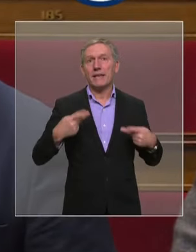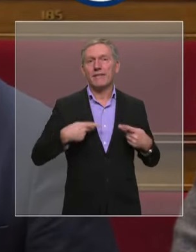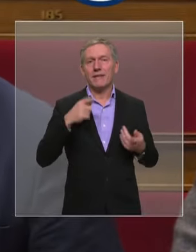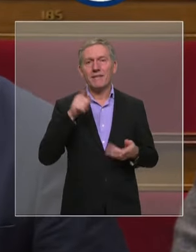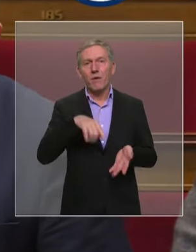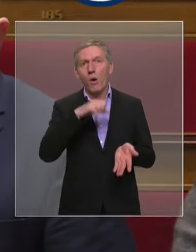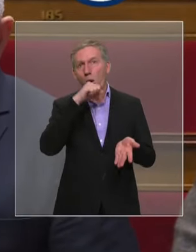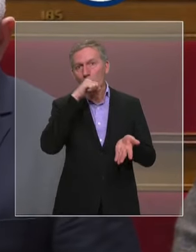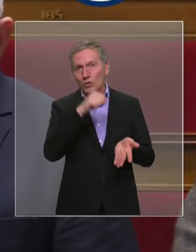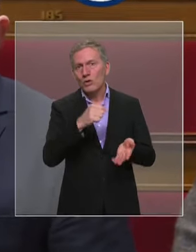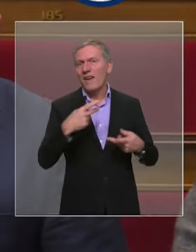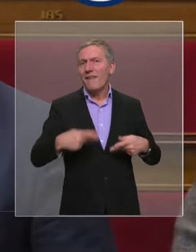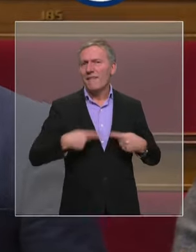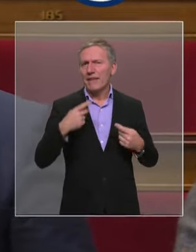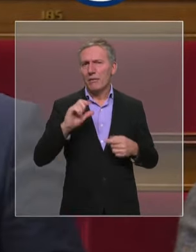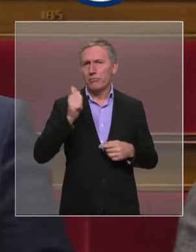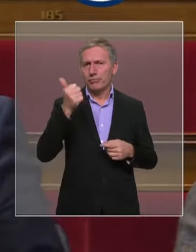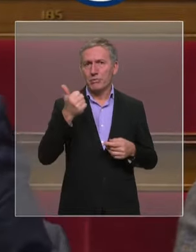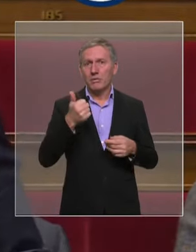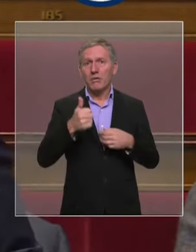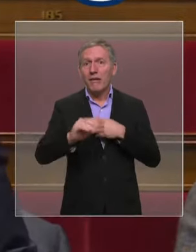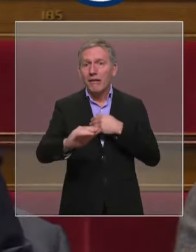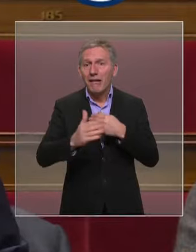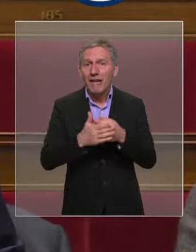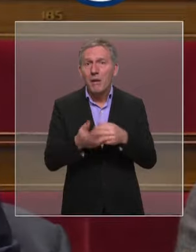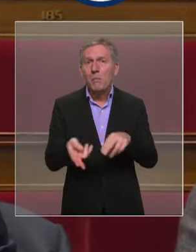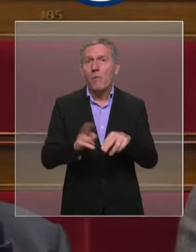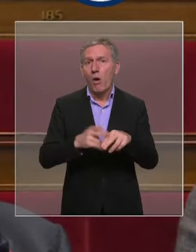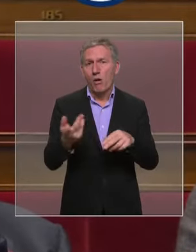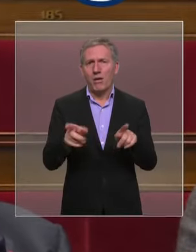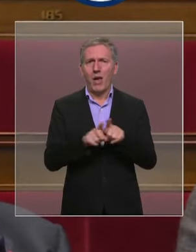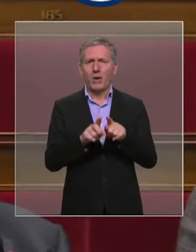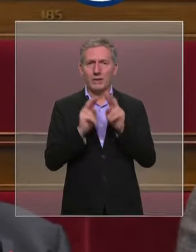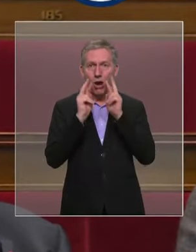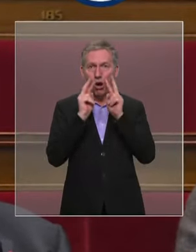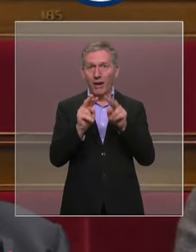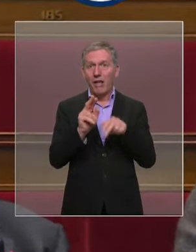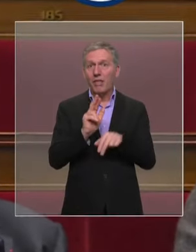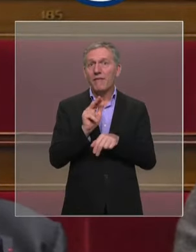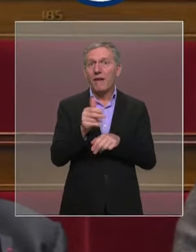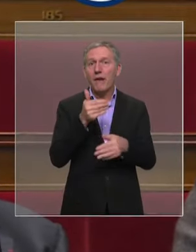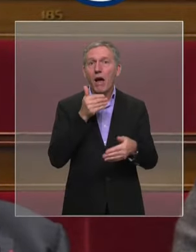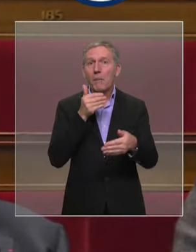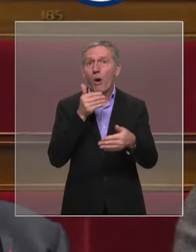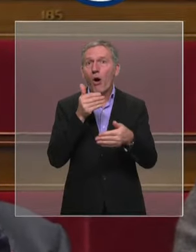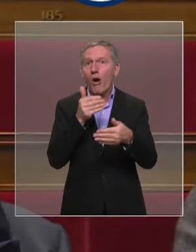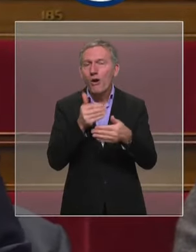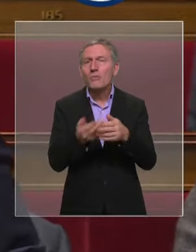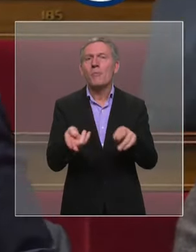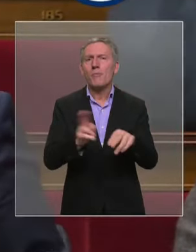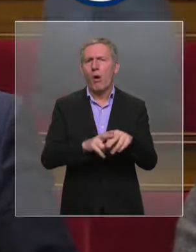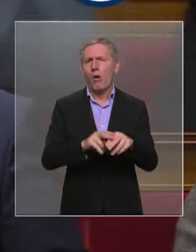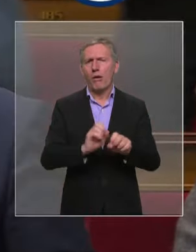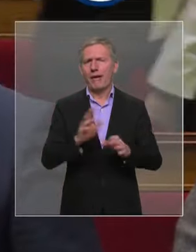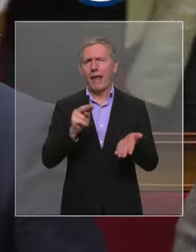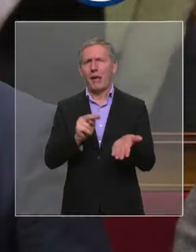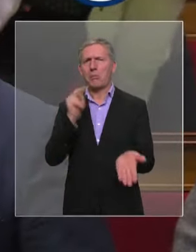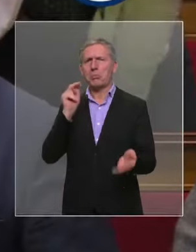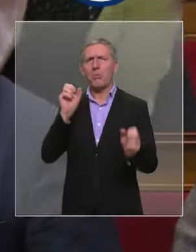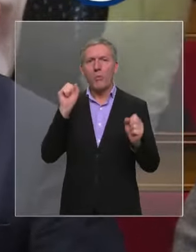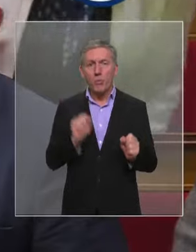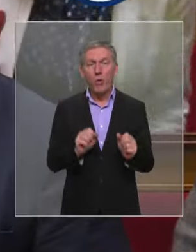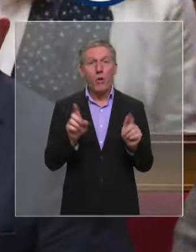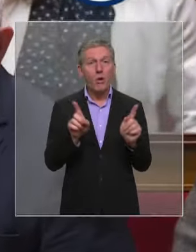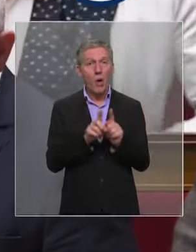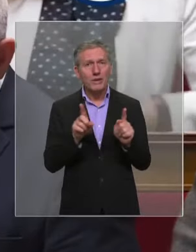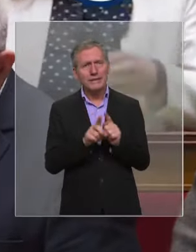passionnément. Parler de la fin de vie, c'est aussi regarder la mort, lucidement. Parler de la fin de vie, c'est en parler